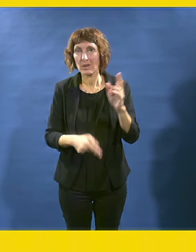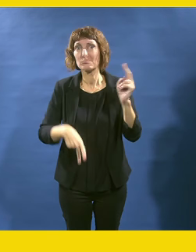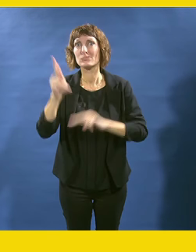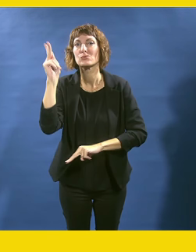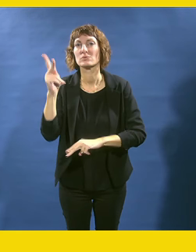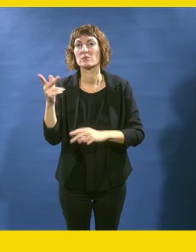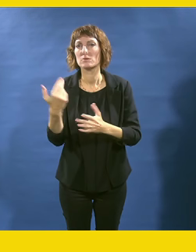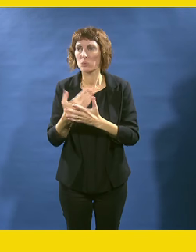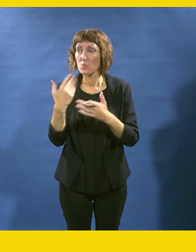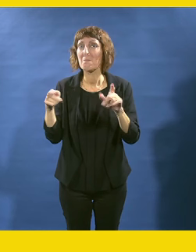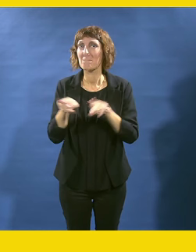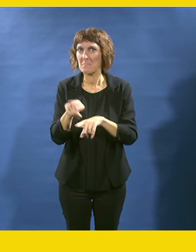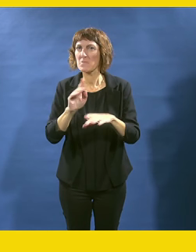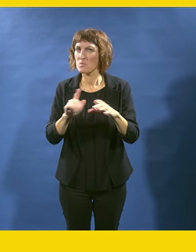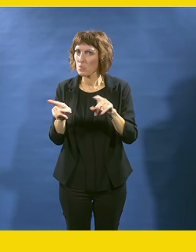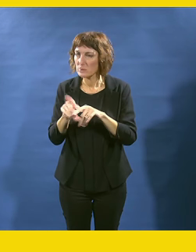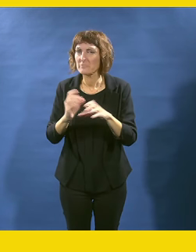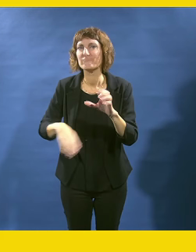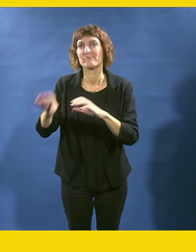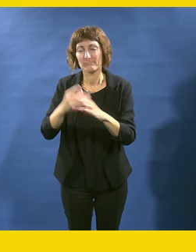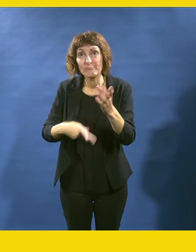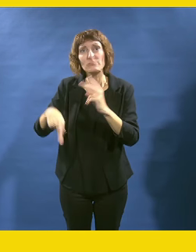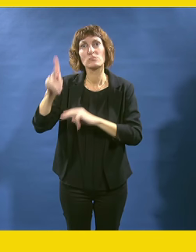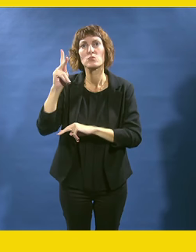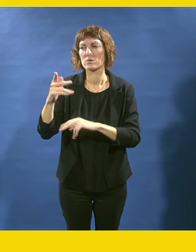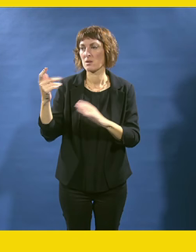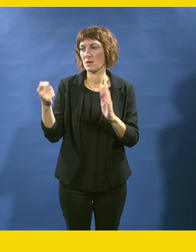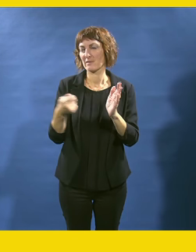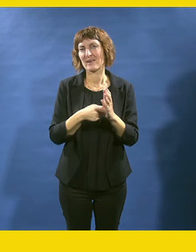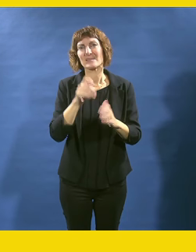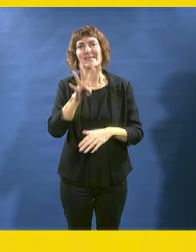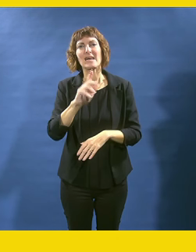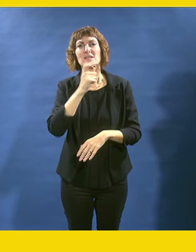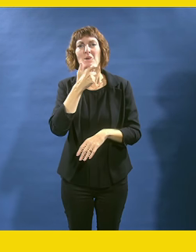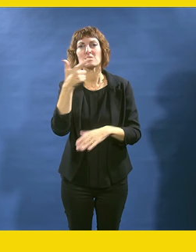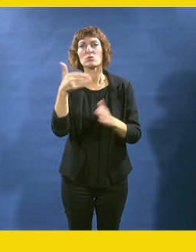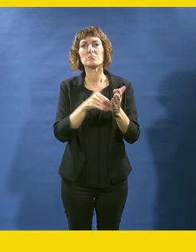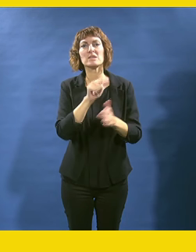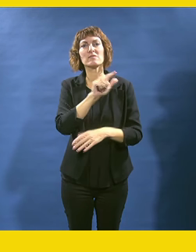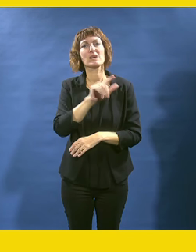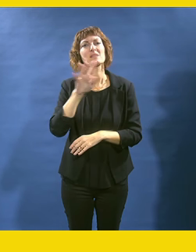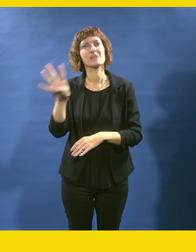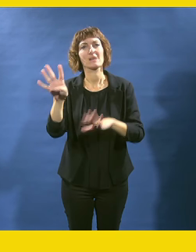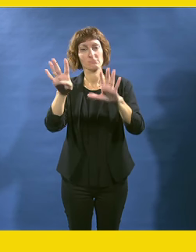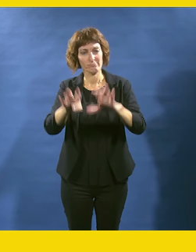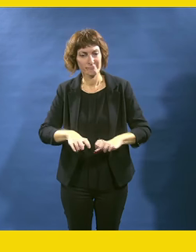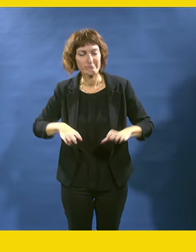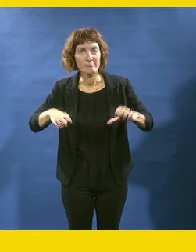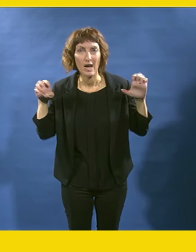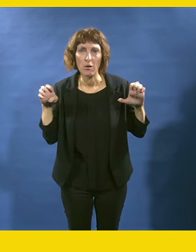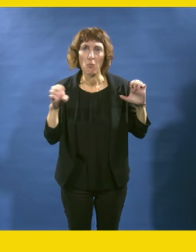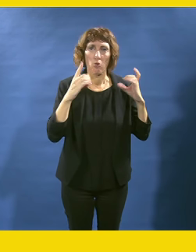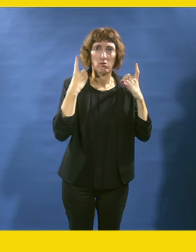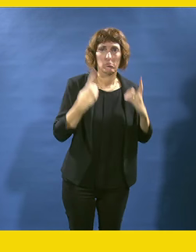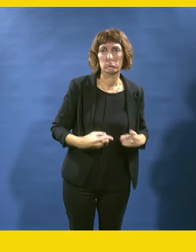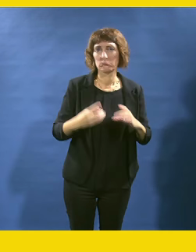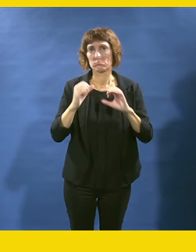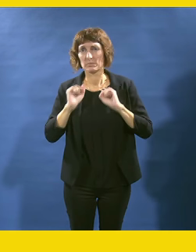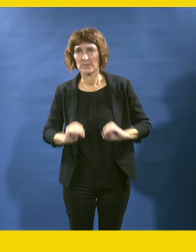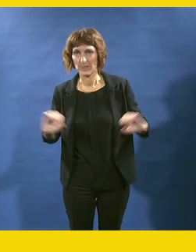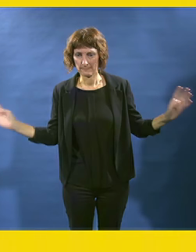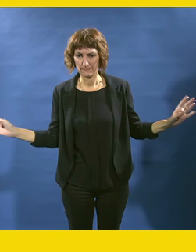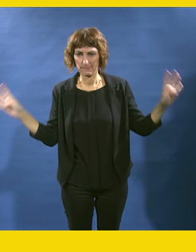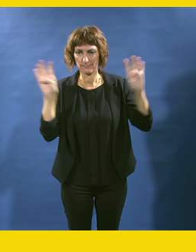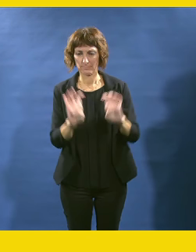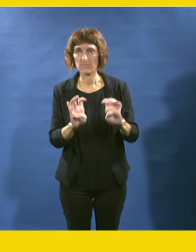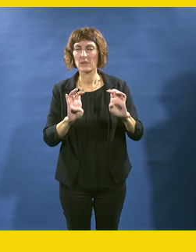plus que ça. Le 4 mars 2024, quand le Parlement, réuni en congrès, a placé le droit à l'IVG